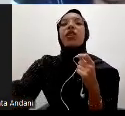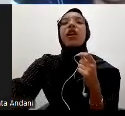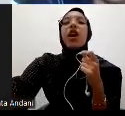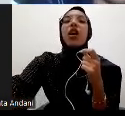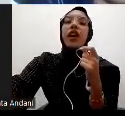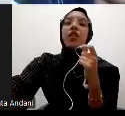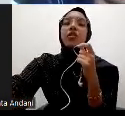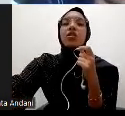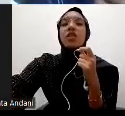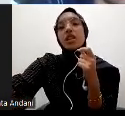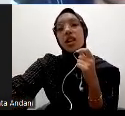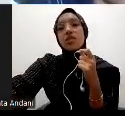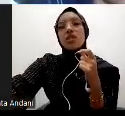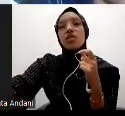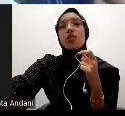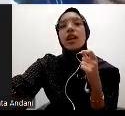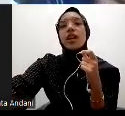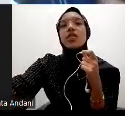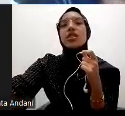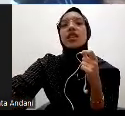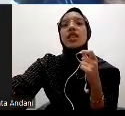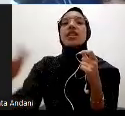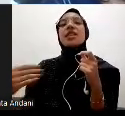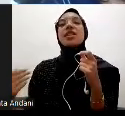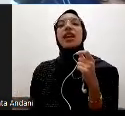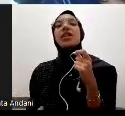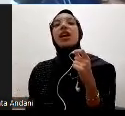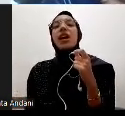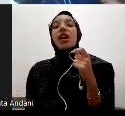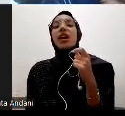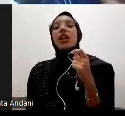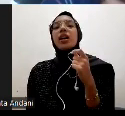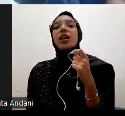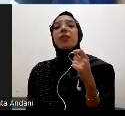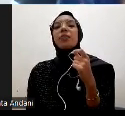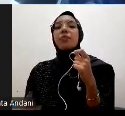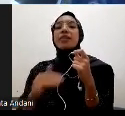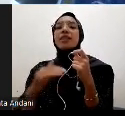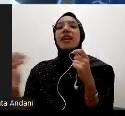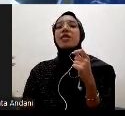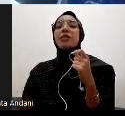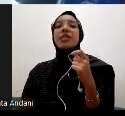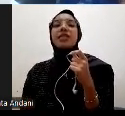Gitu. Oke, untuk studi kasus kedua yaitu di sini disajikan uh,